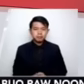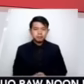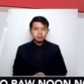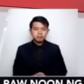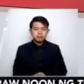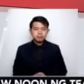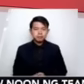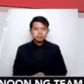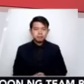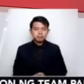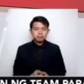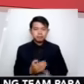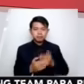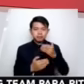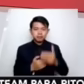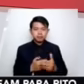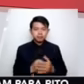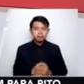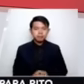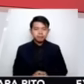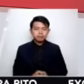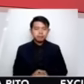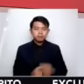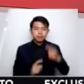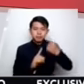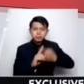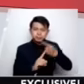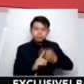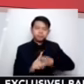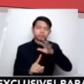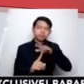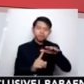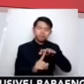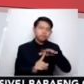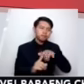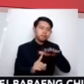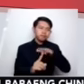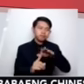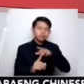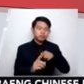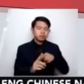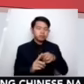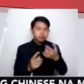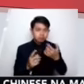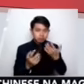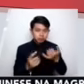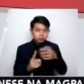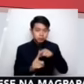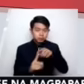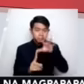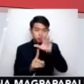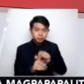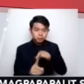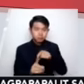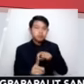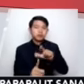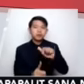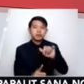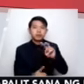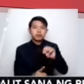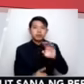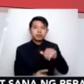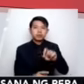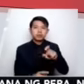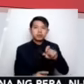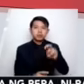Matapos ang ilang buwang surveillance, nahuli ang tinaguriang Pogo Godfather sa bansa na si Lim Soon Han. Partner umano